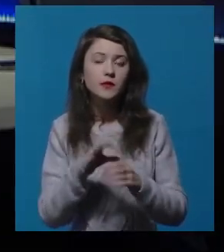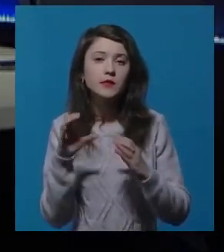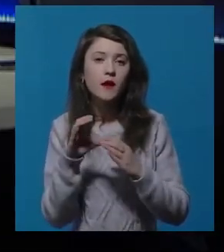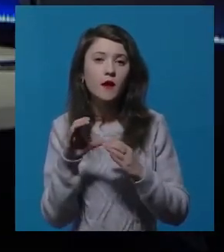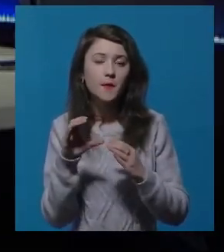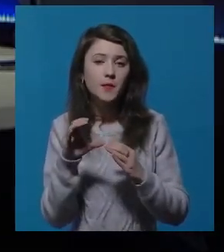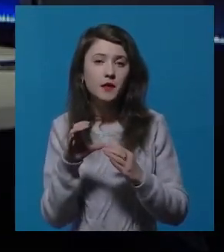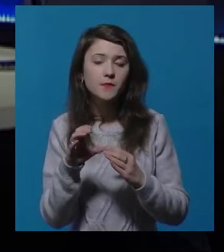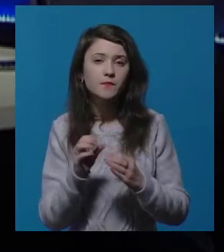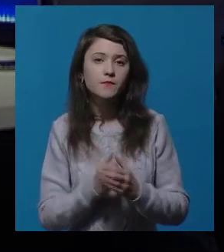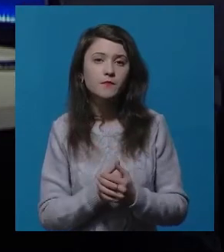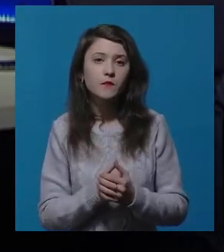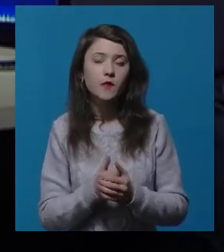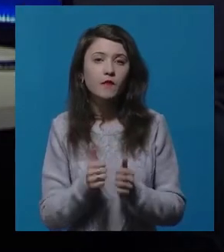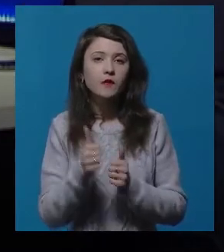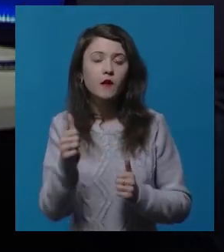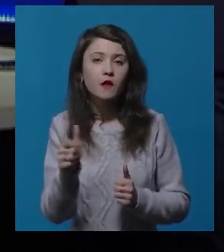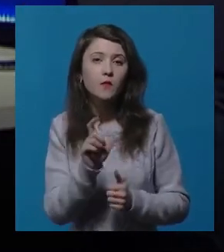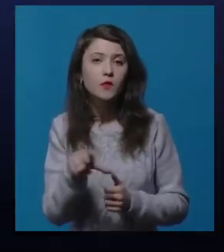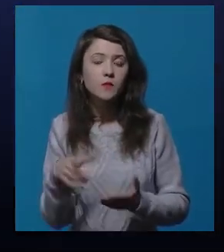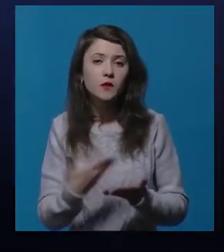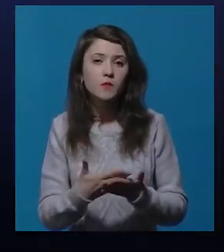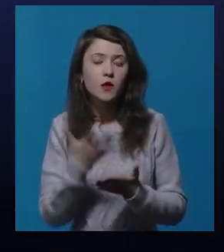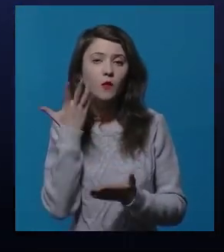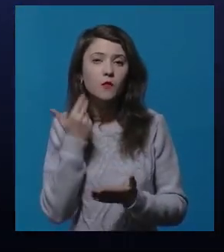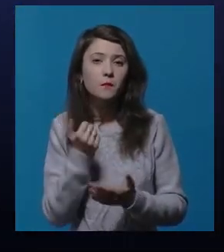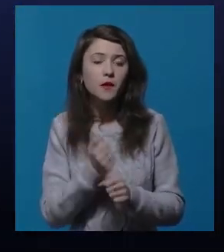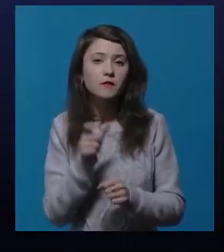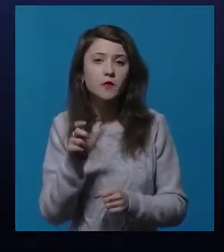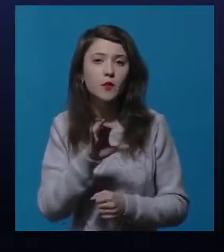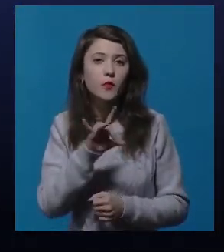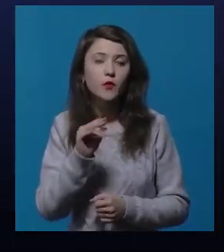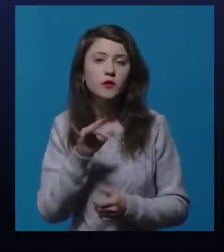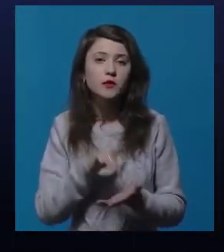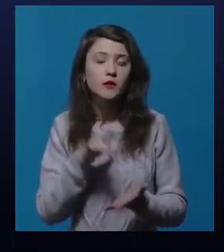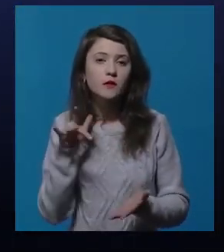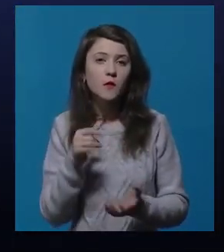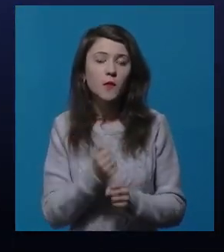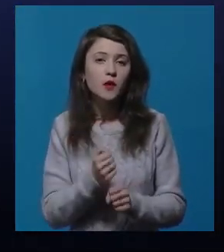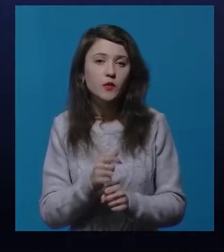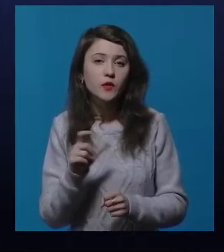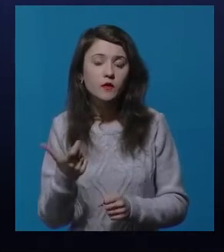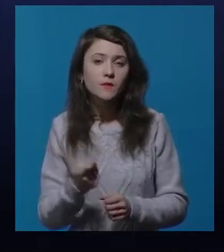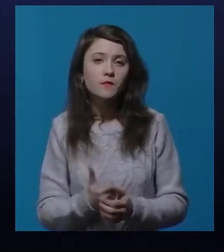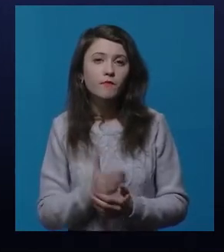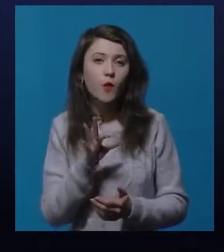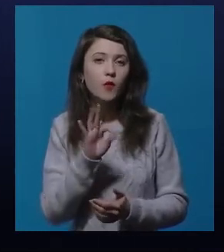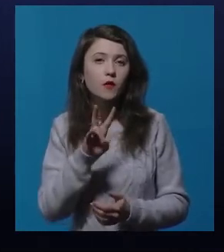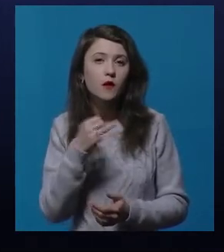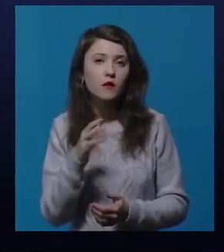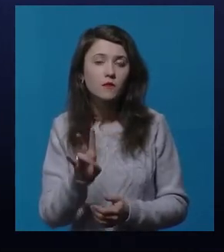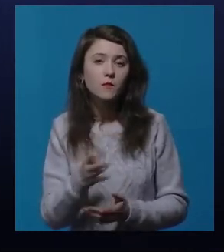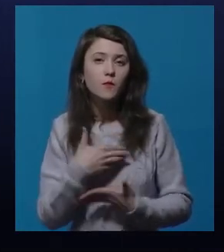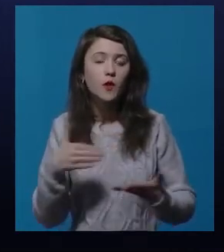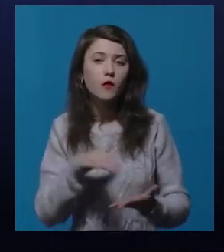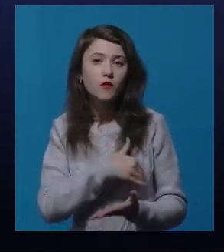з віддаленими громадами, наприклад, коли працівник бюро чи центру працює в онлайн-режимі. І ми хочемо